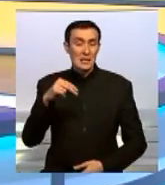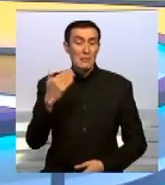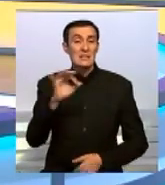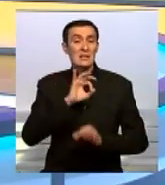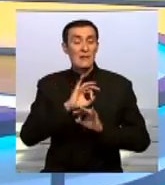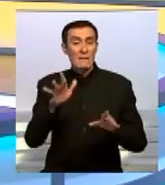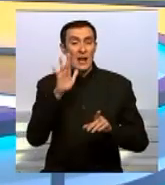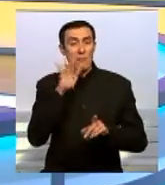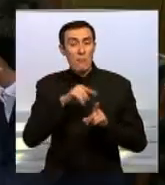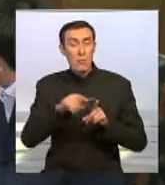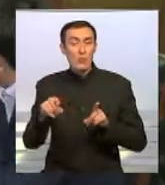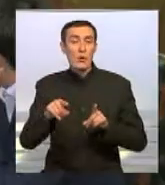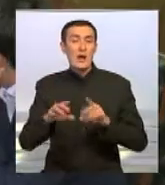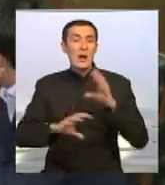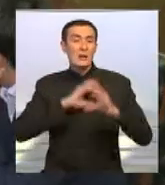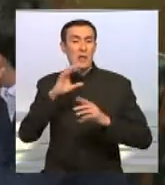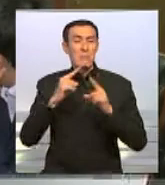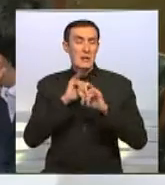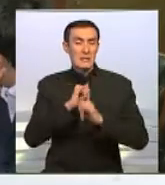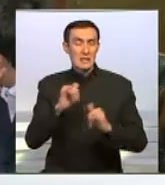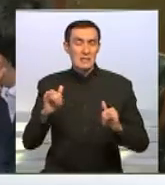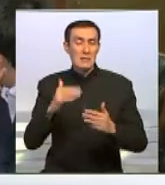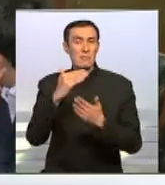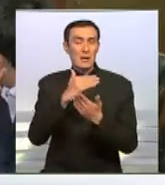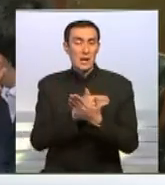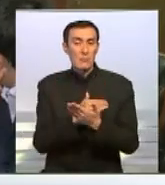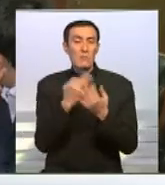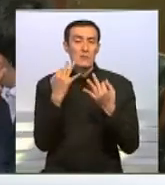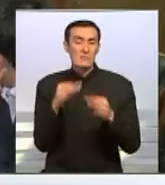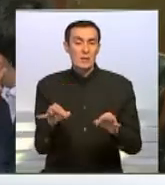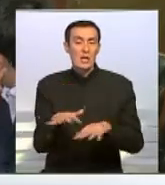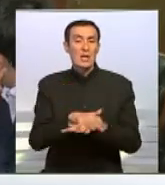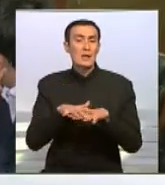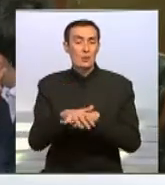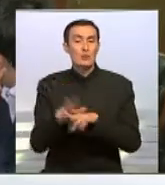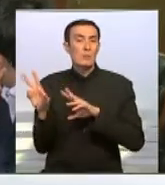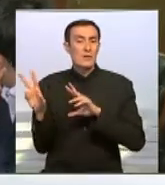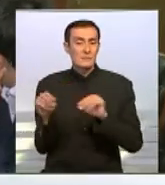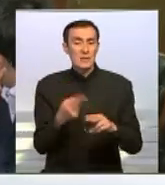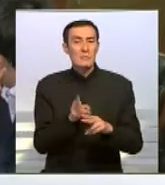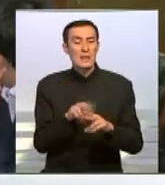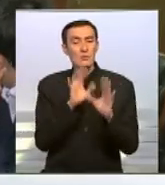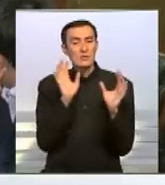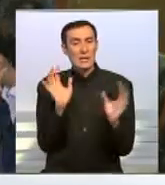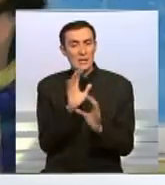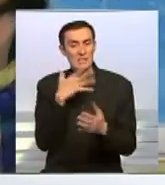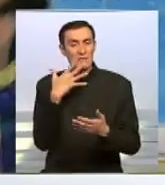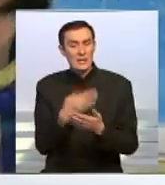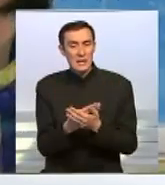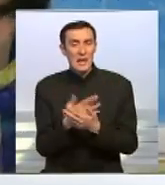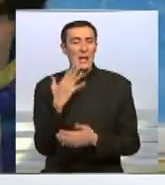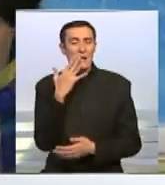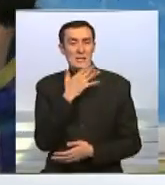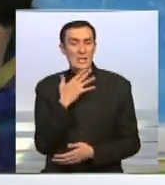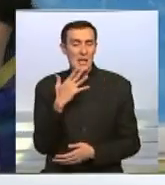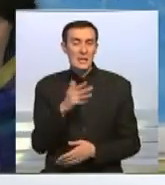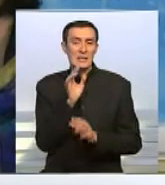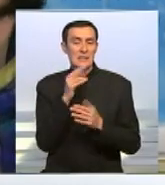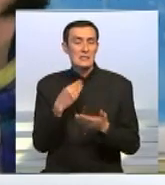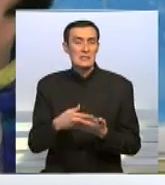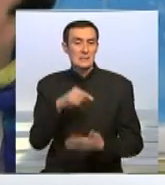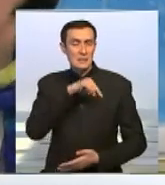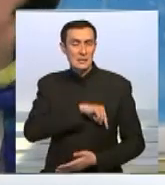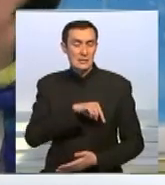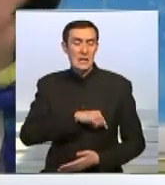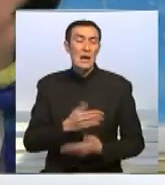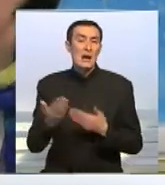в эпоху глобализации эта программа позволит народу процветать, сохраняя при этом национальные ценности. Ранее Рухани